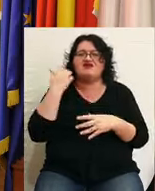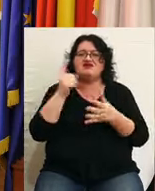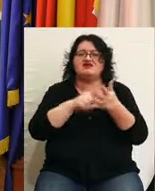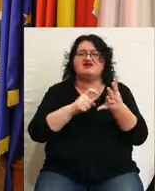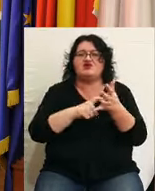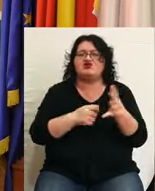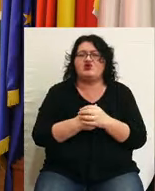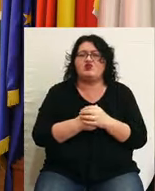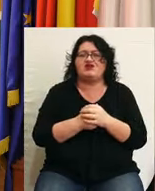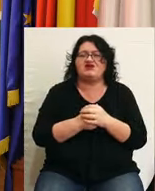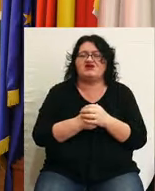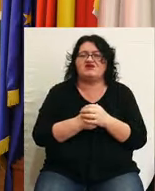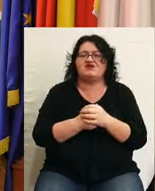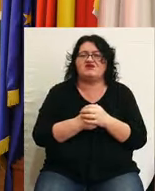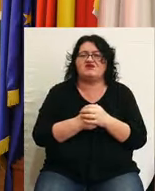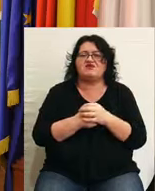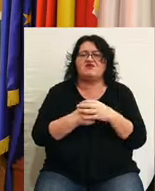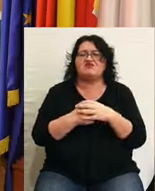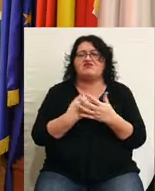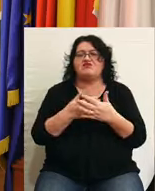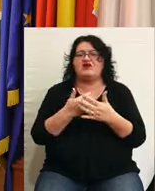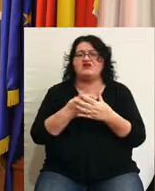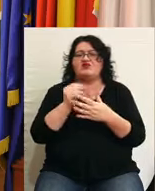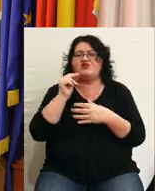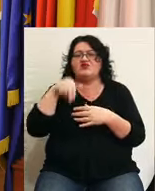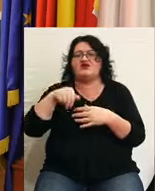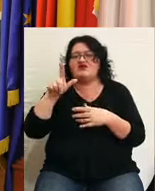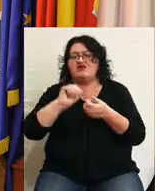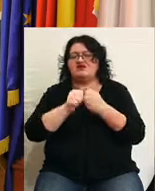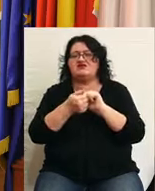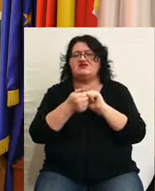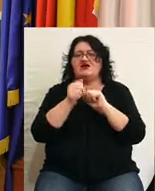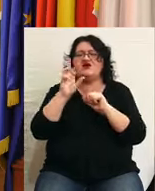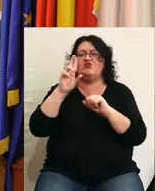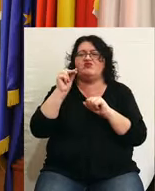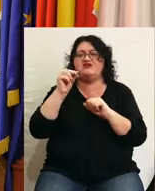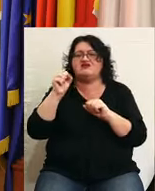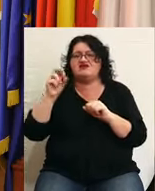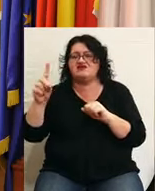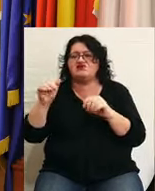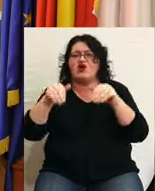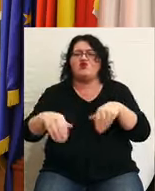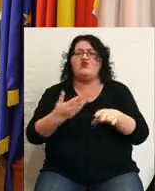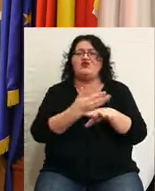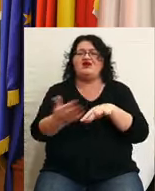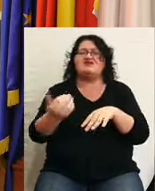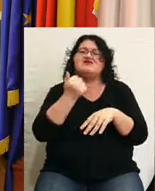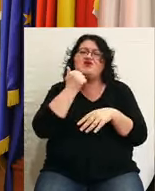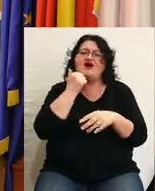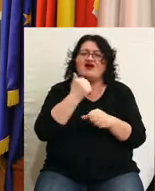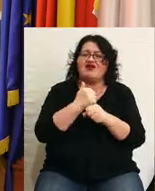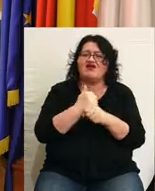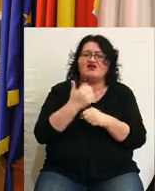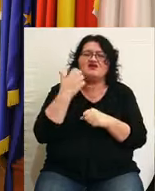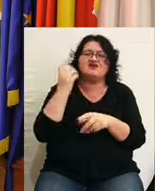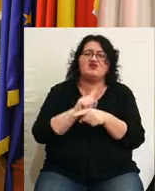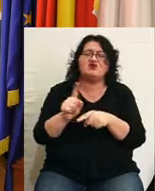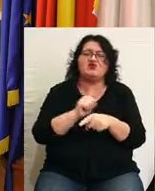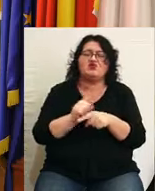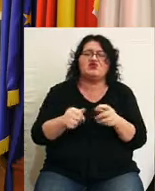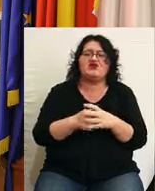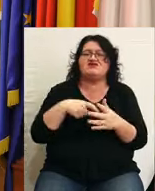cerut de opoziție, de exemplu, din ce mi-aduc aminte din Aga, și nu acum în iarnă, când lucrurile